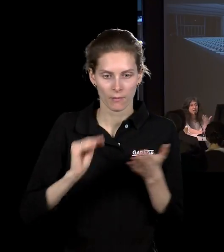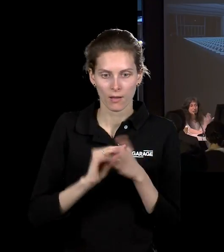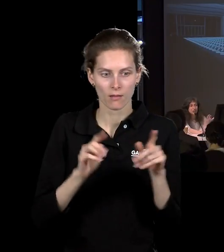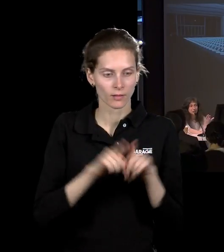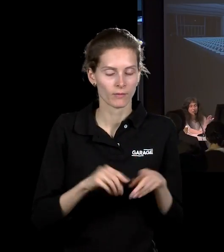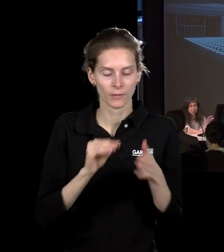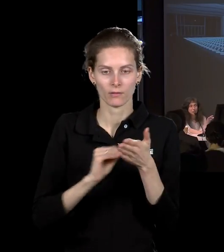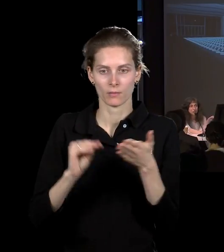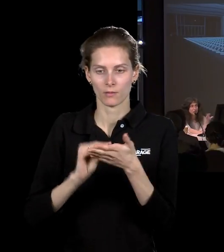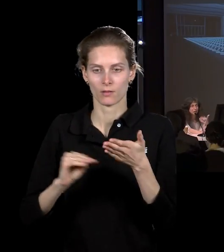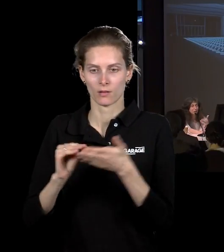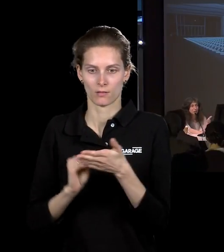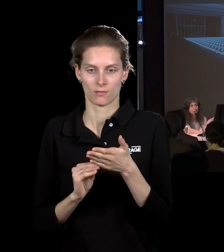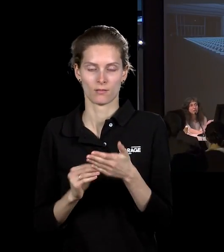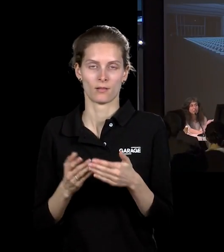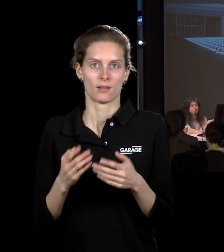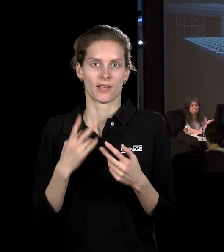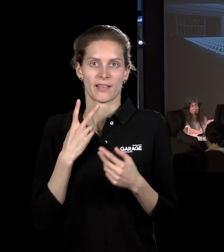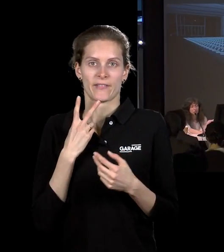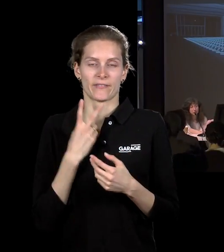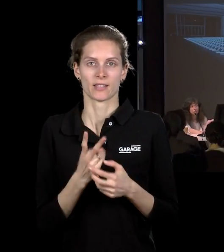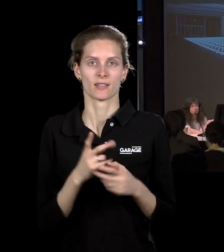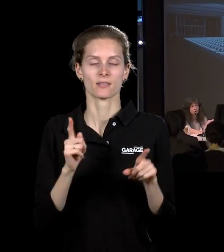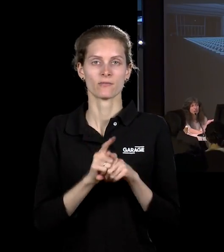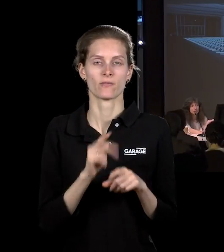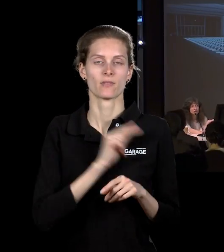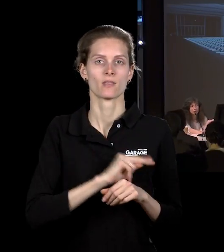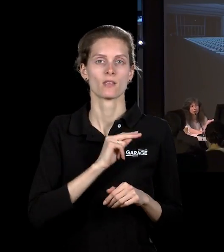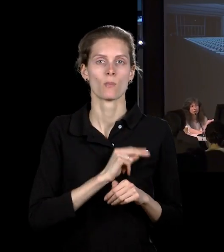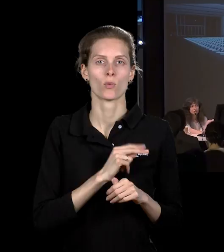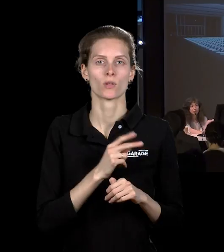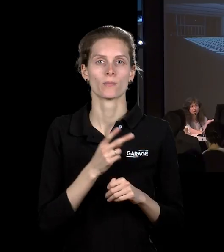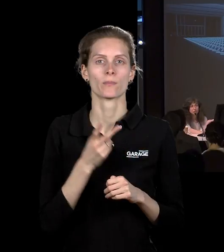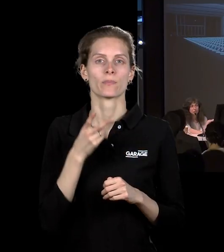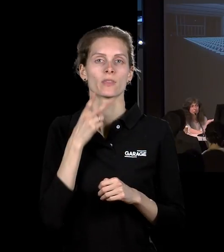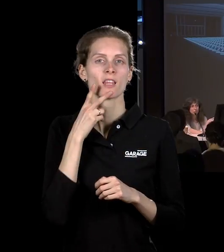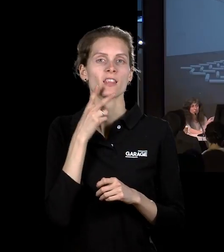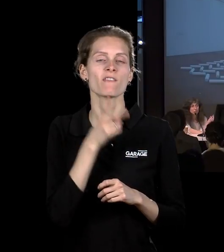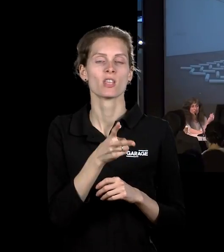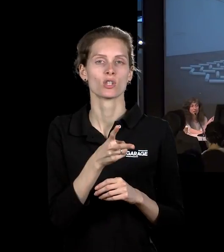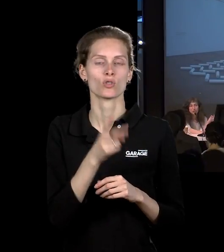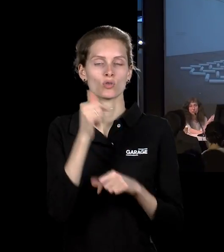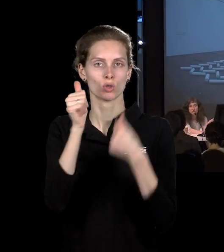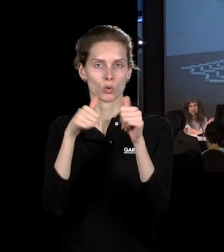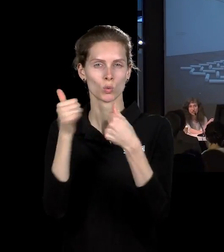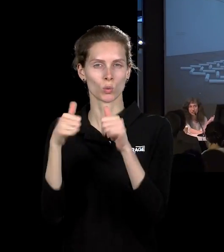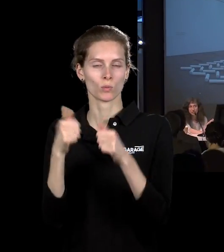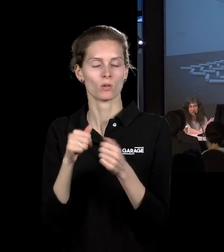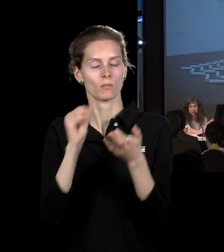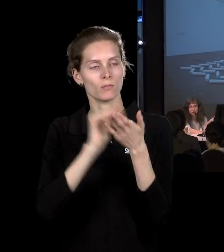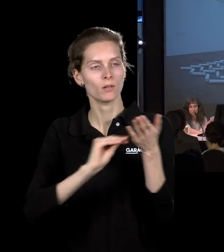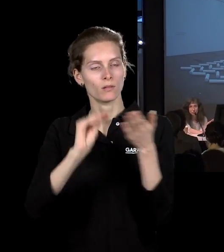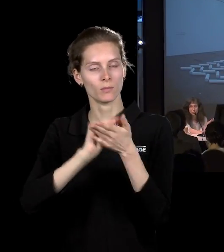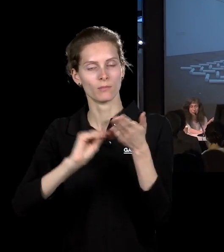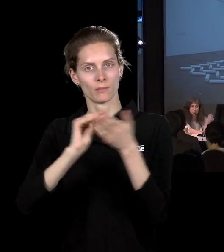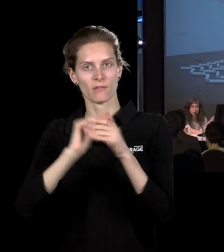же, так же, как абсолютно психоделическим выглядит вот эта вот работа 2000 скульптур, где бесконечно повторяется одна